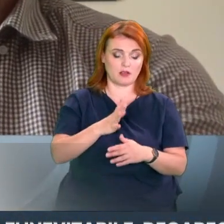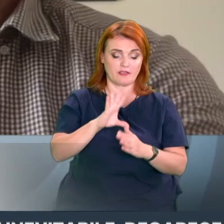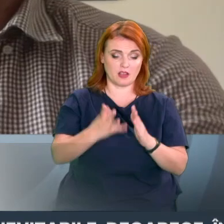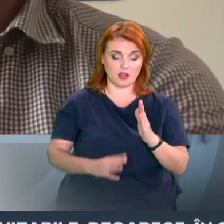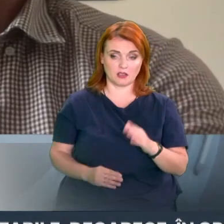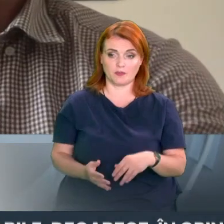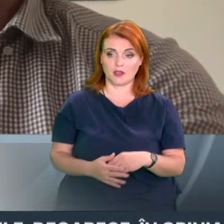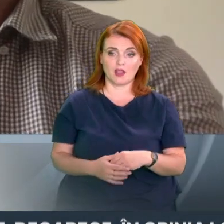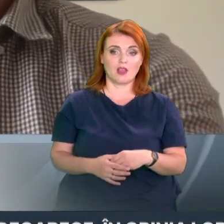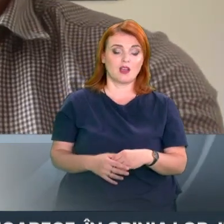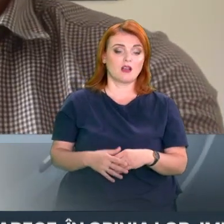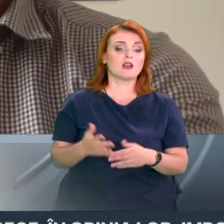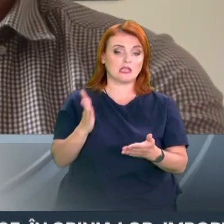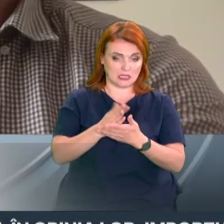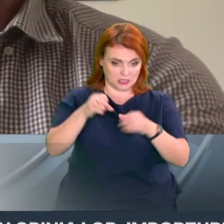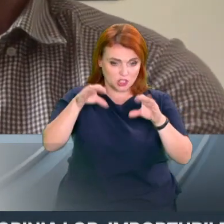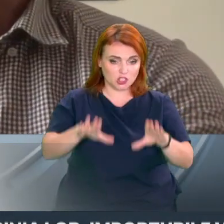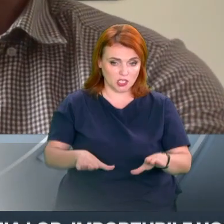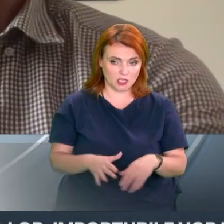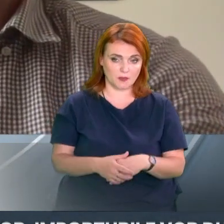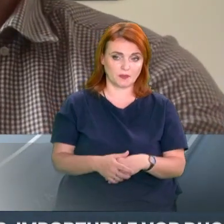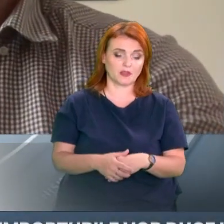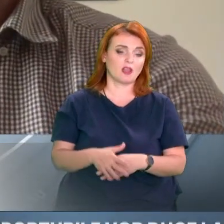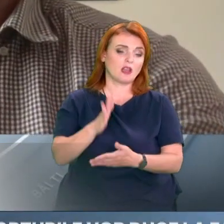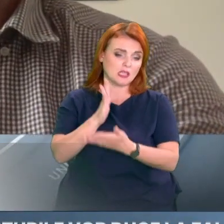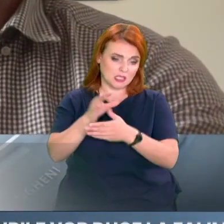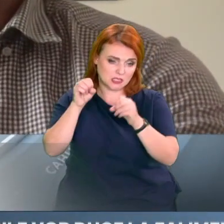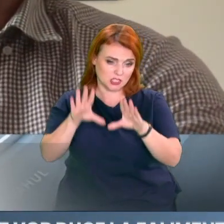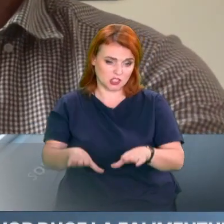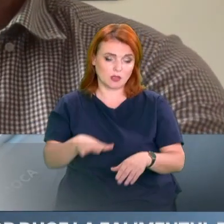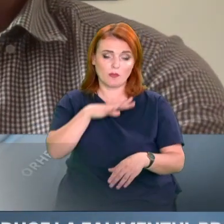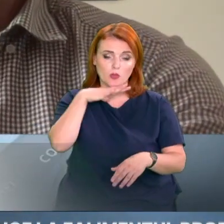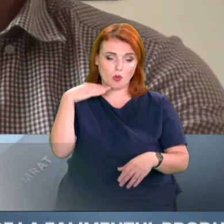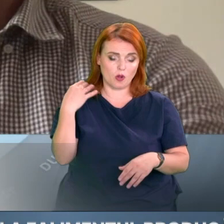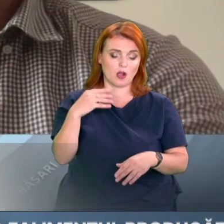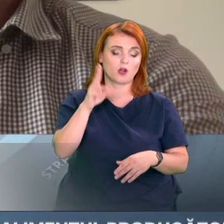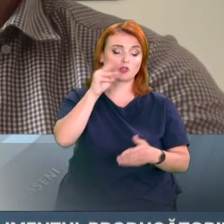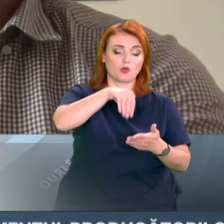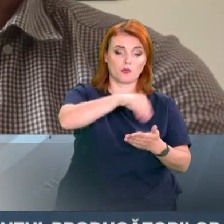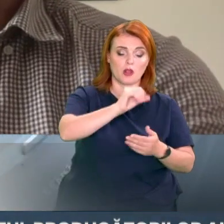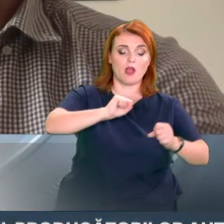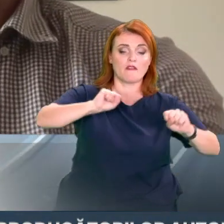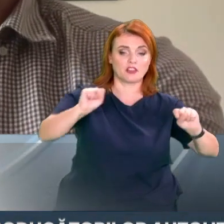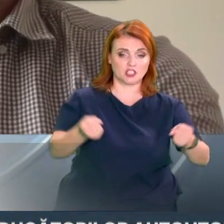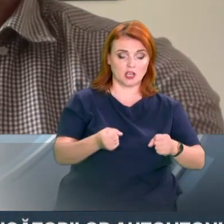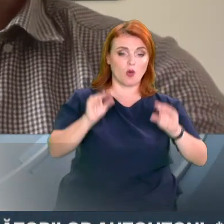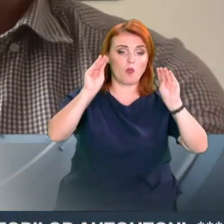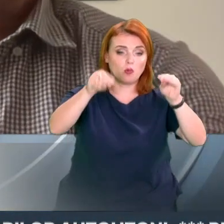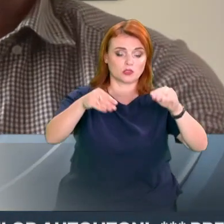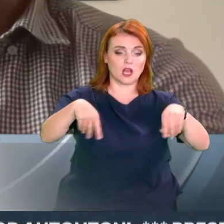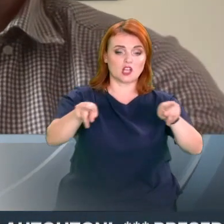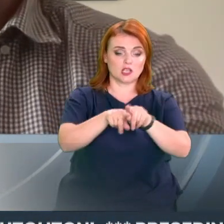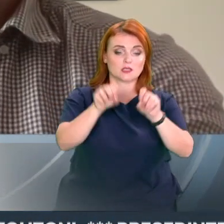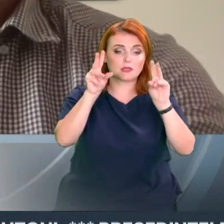sisteme fotovoltaice pentru a-și reduce cheltuielile la capitolul energie,